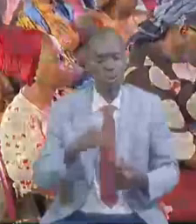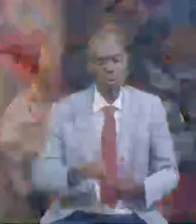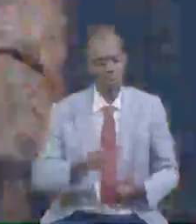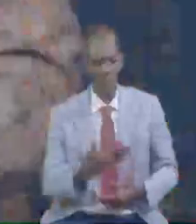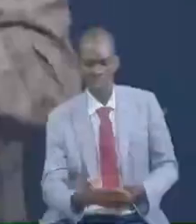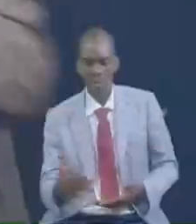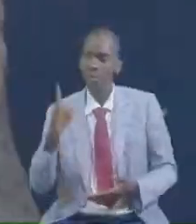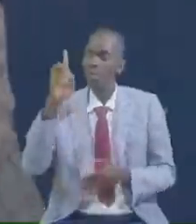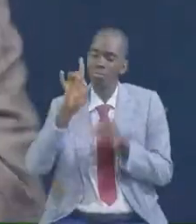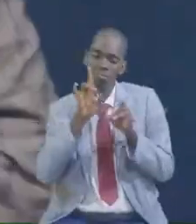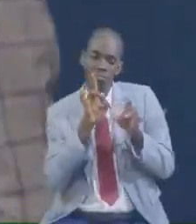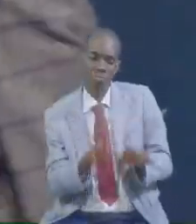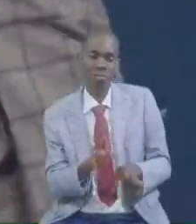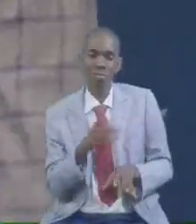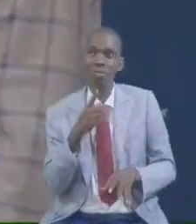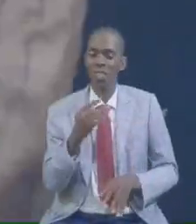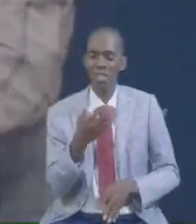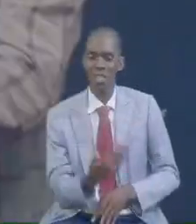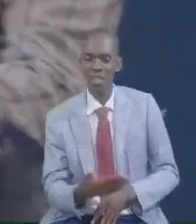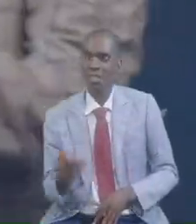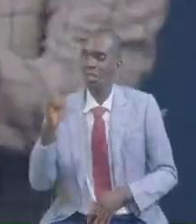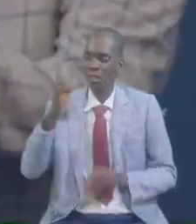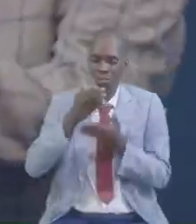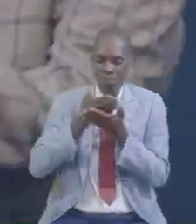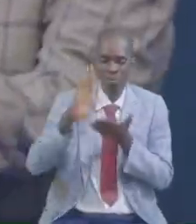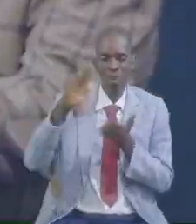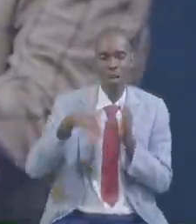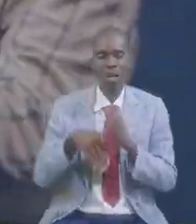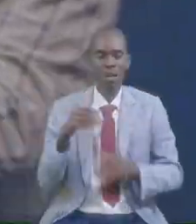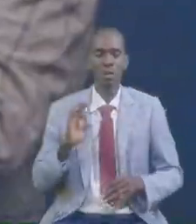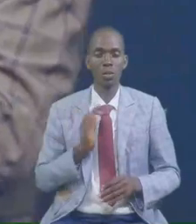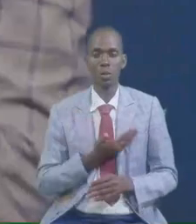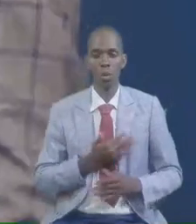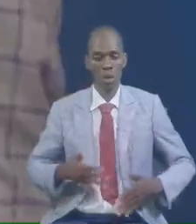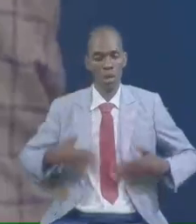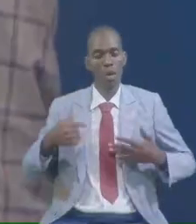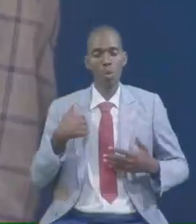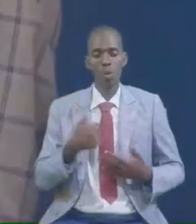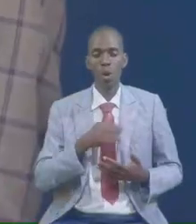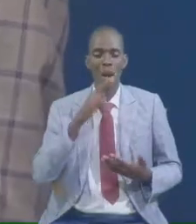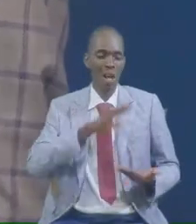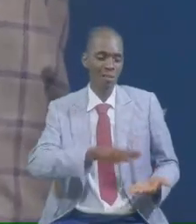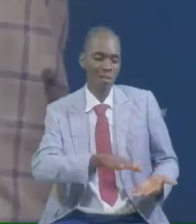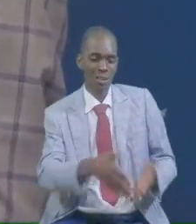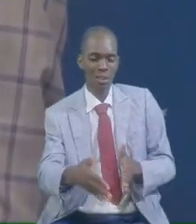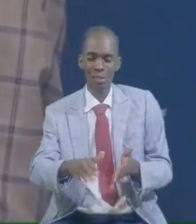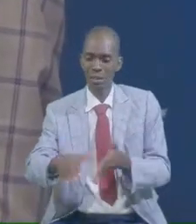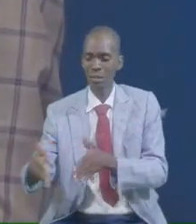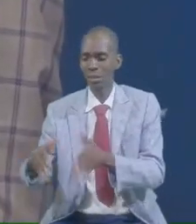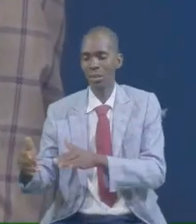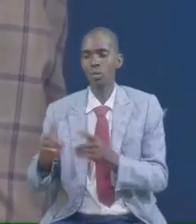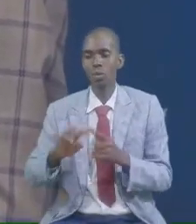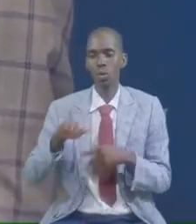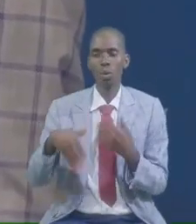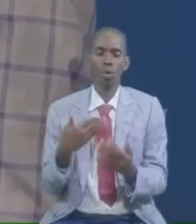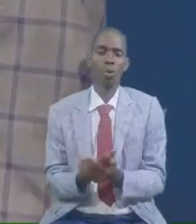et aux choses qu'il déteste dans nos vies. Nous mourons à toutes ces choses. Nous mourons au